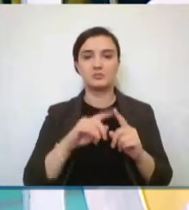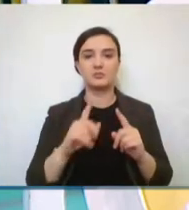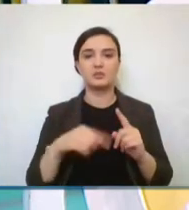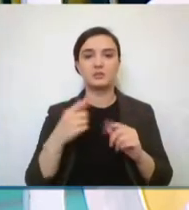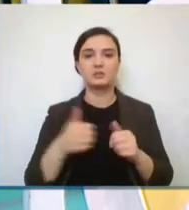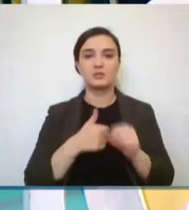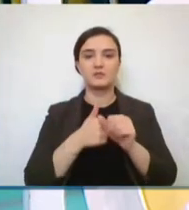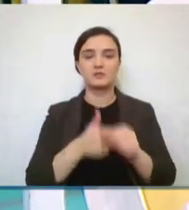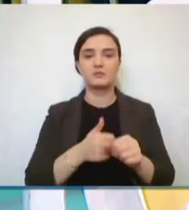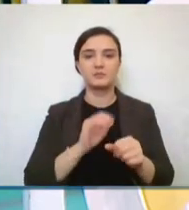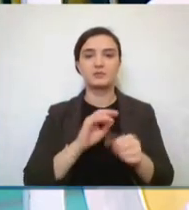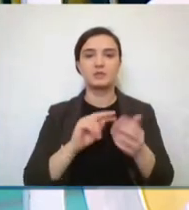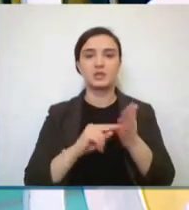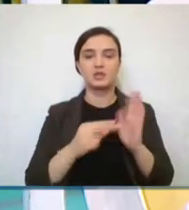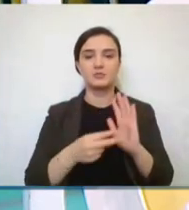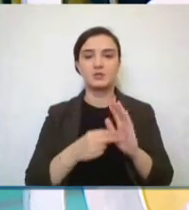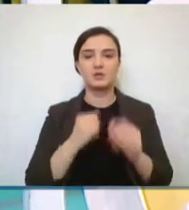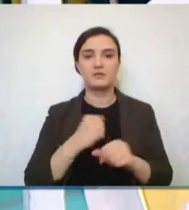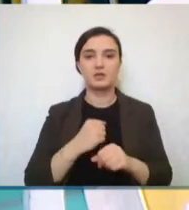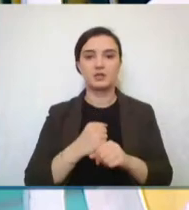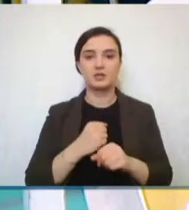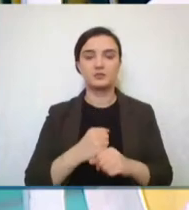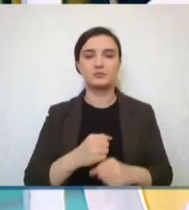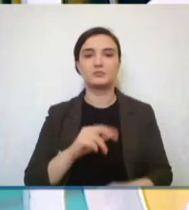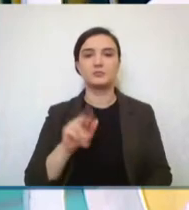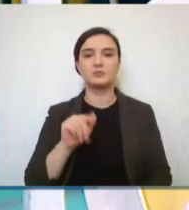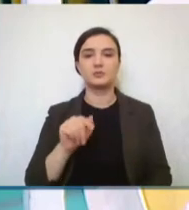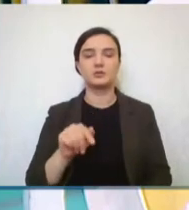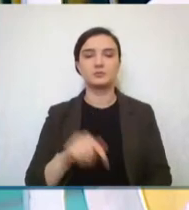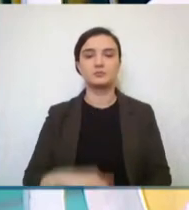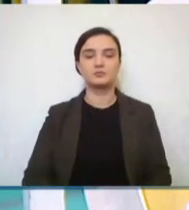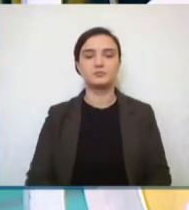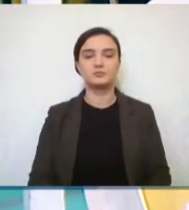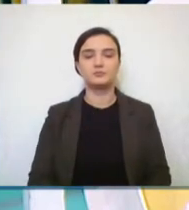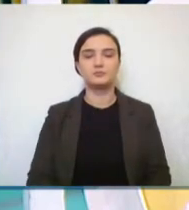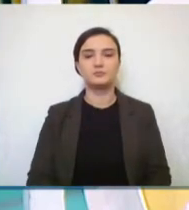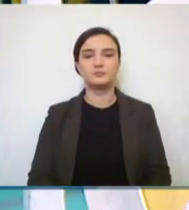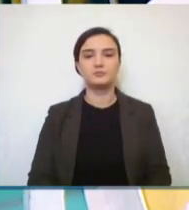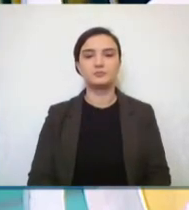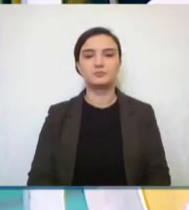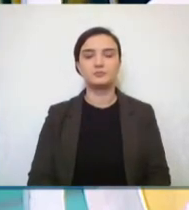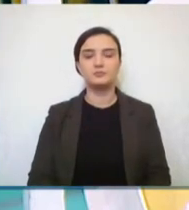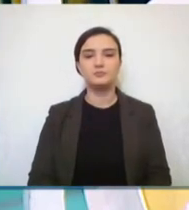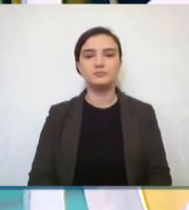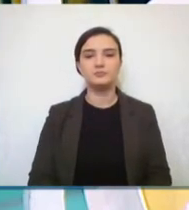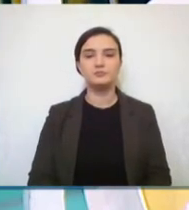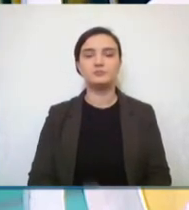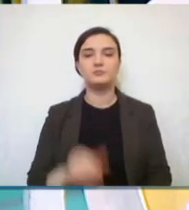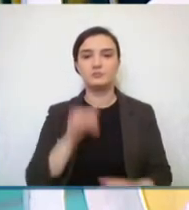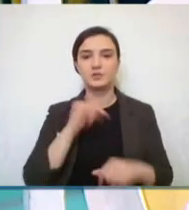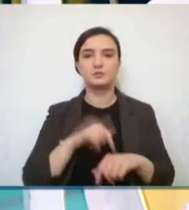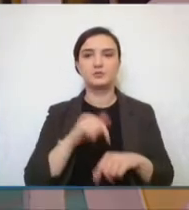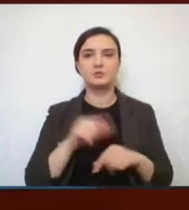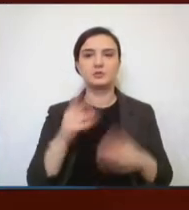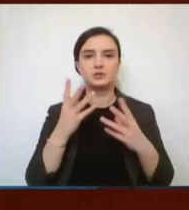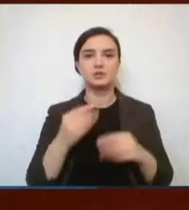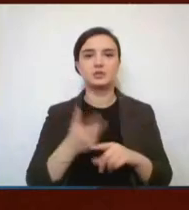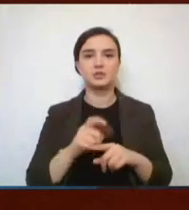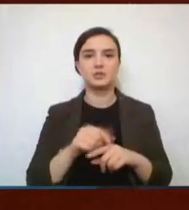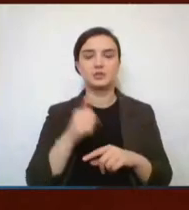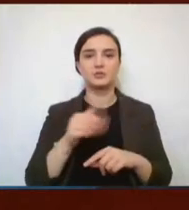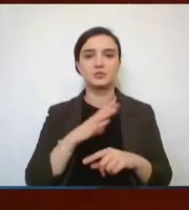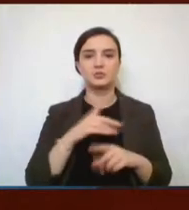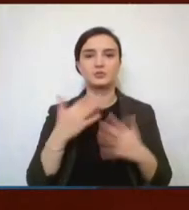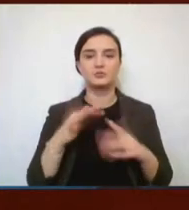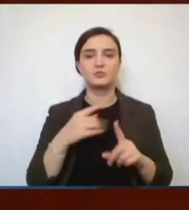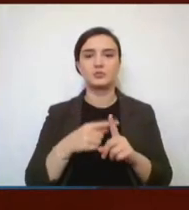რომ შეგავაკეთეთ ის და მერე განცდაში მაქვს, რომ იმ დღემ ჩაიარა ისე, როგორც მე მინდოდა და ეს არის უკვე პოზიტიური